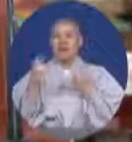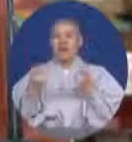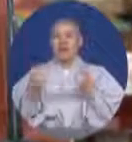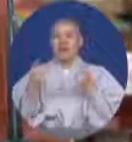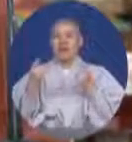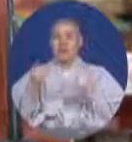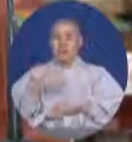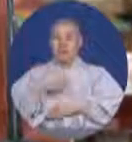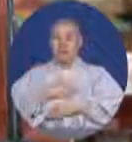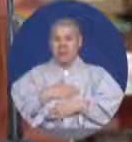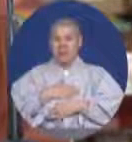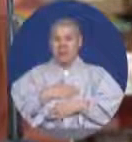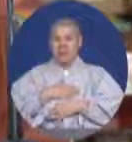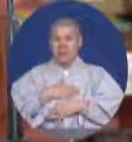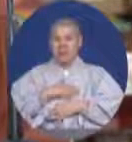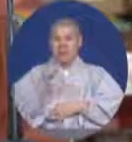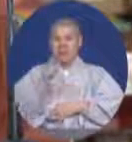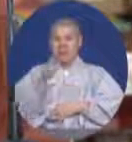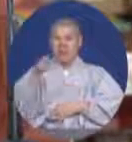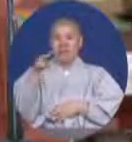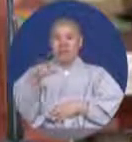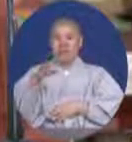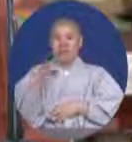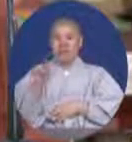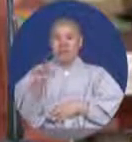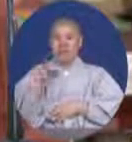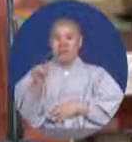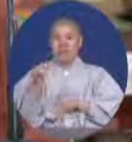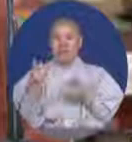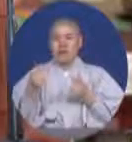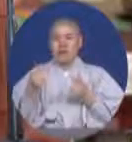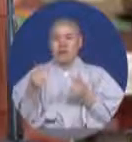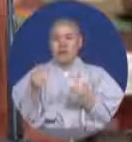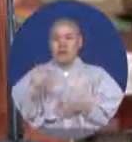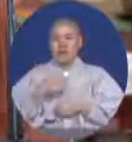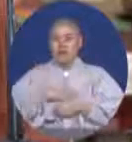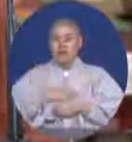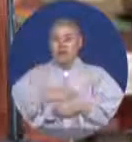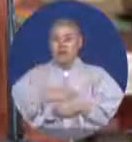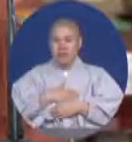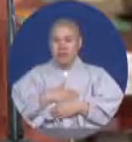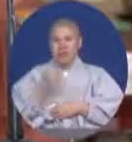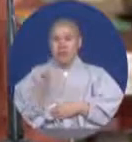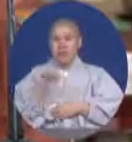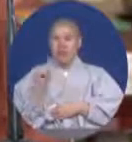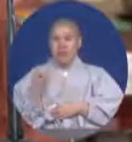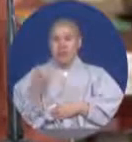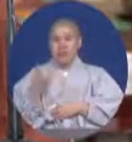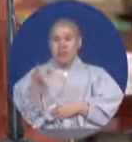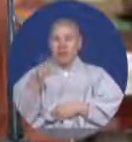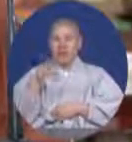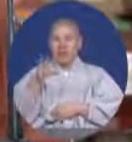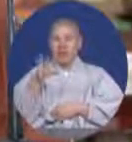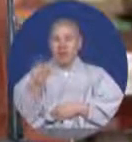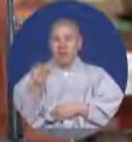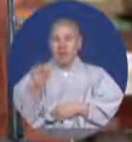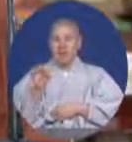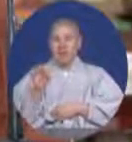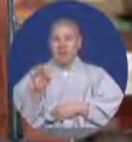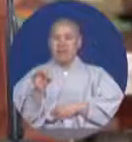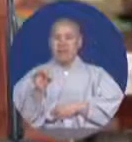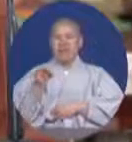이게. 또 허수아비와 같은 나다. 이게 환이고 환생이고